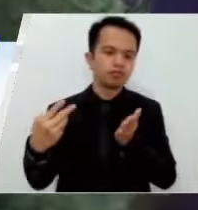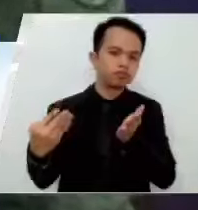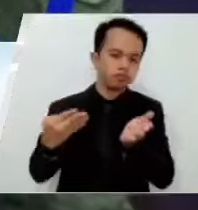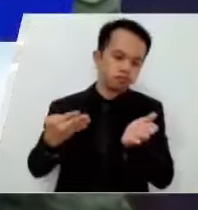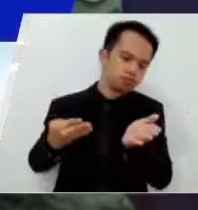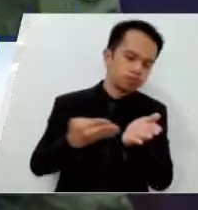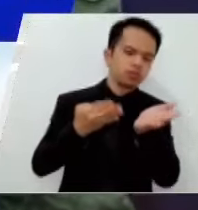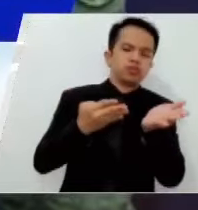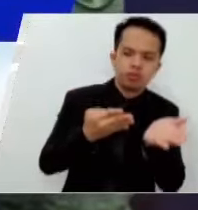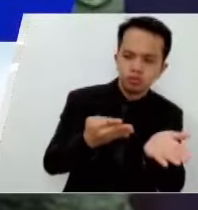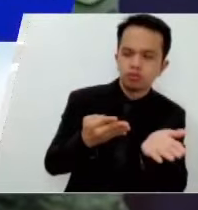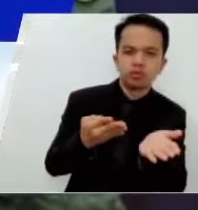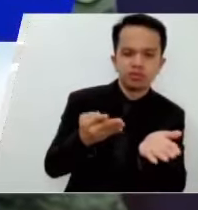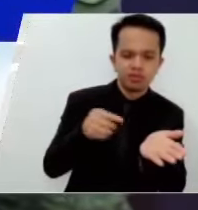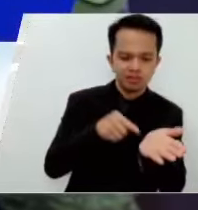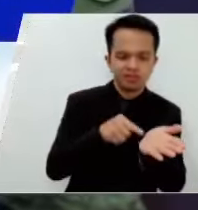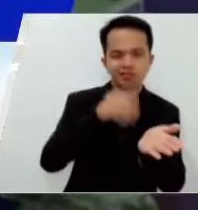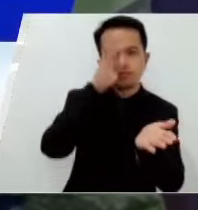rin.